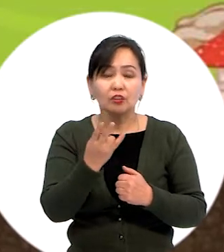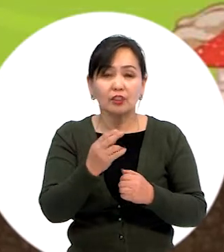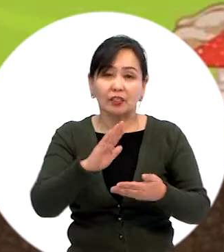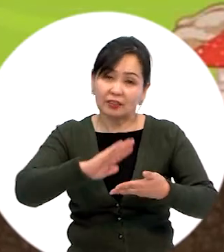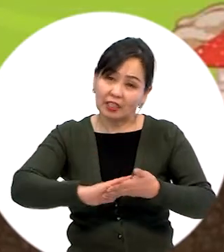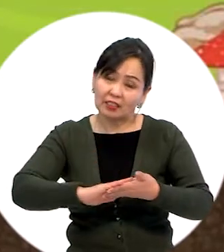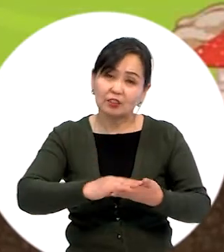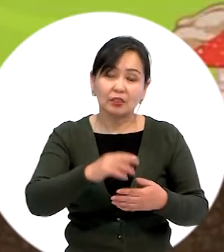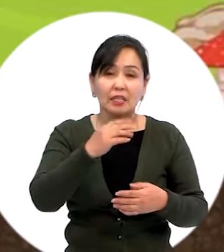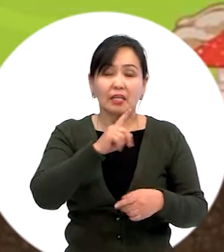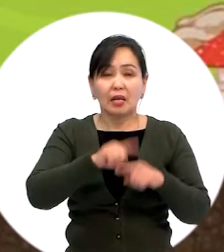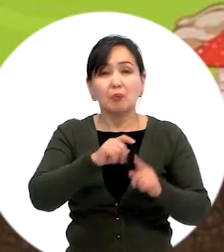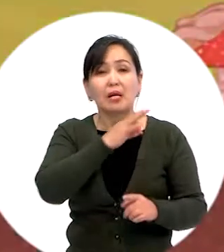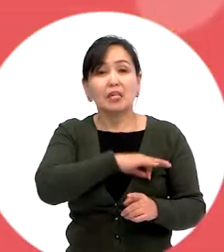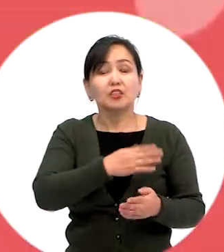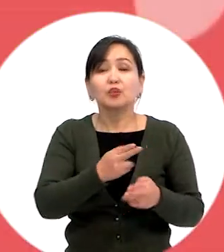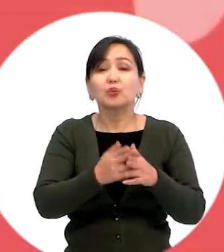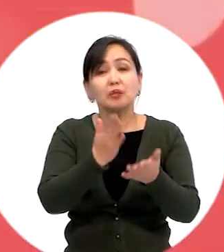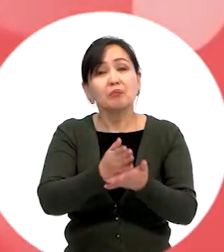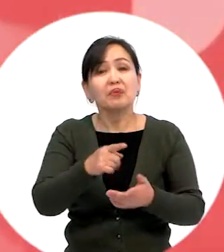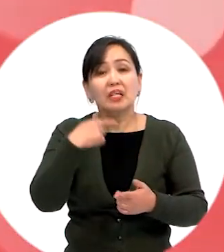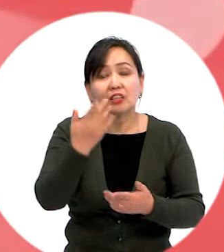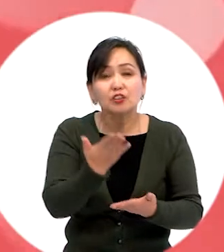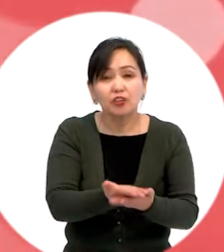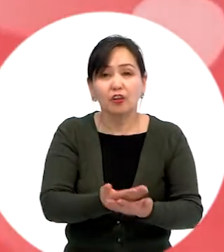ашиг тустайг ярьж өгөх болно.